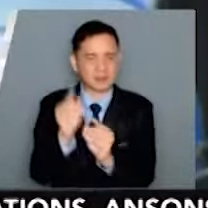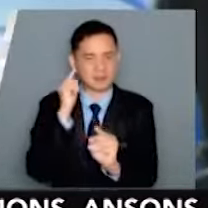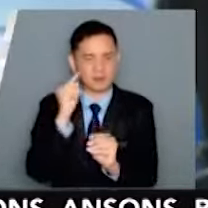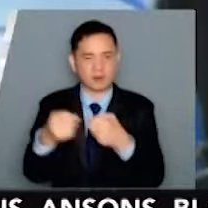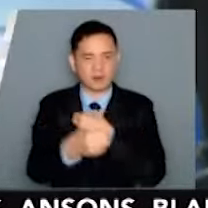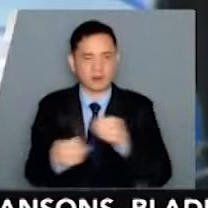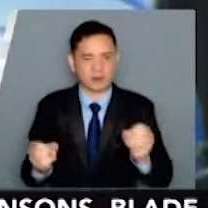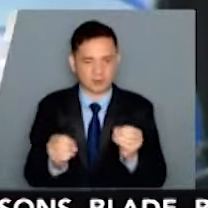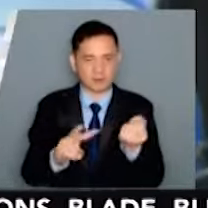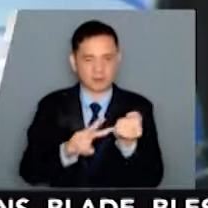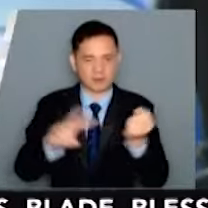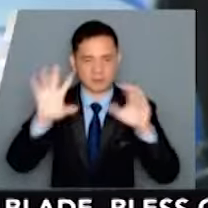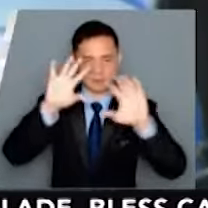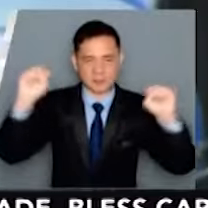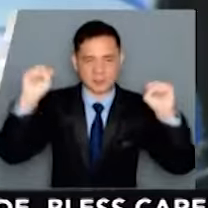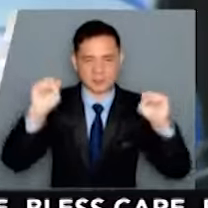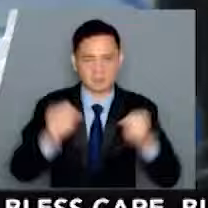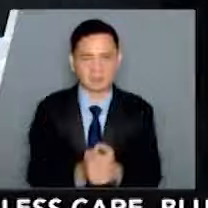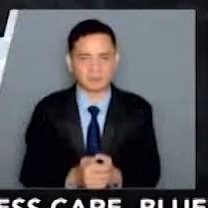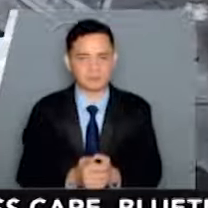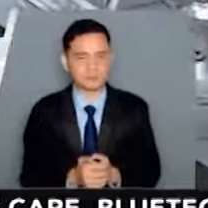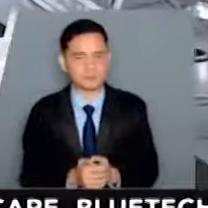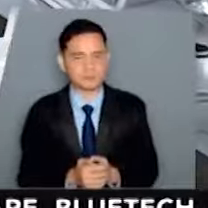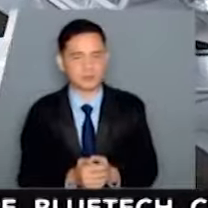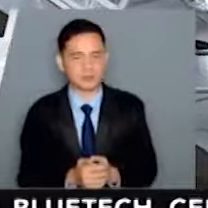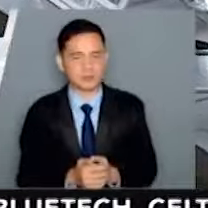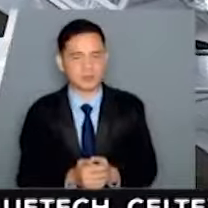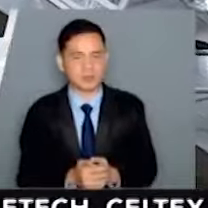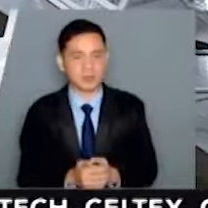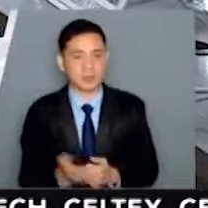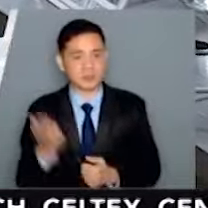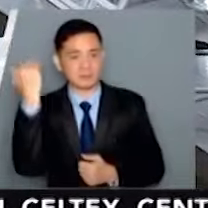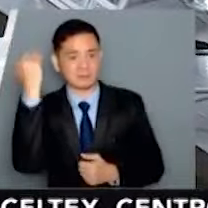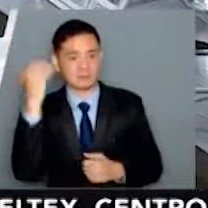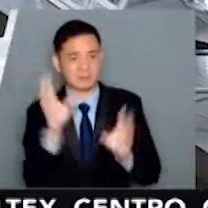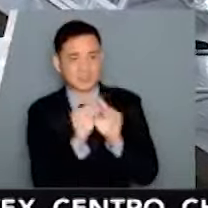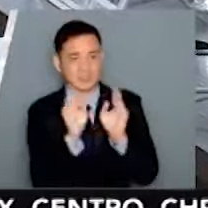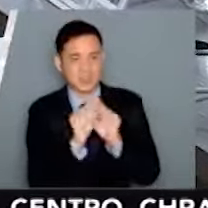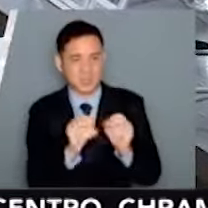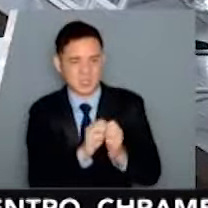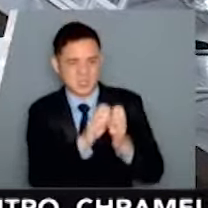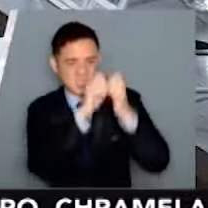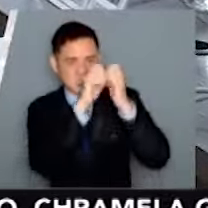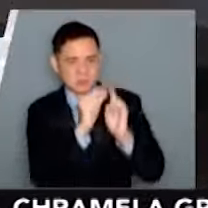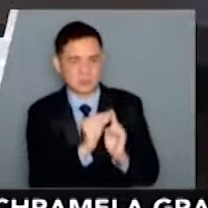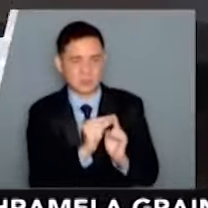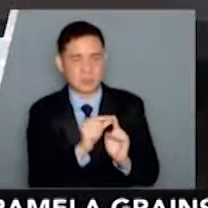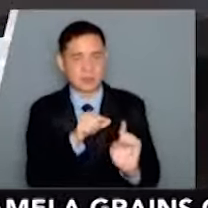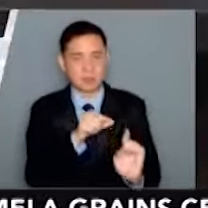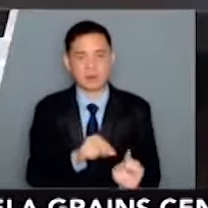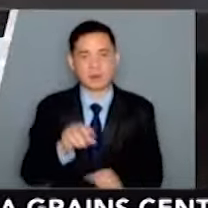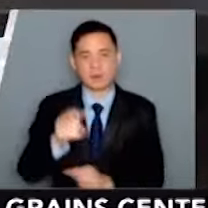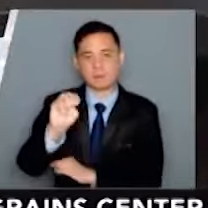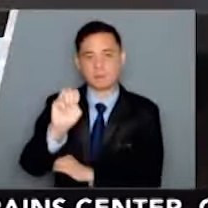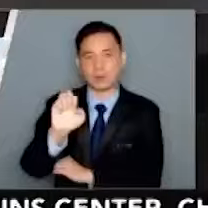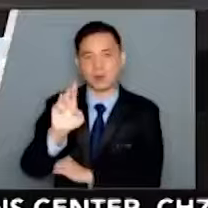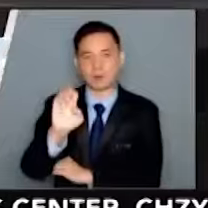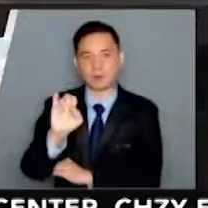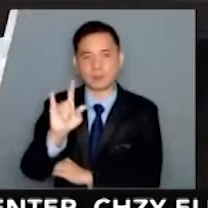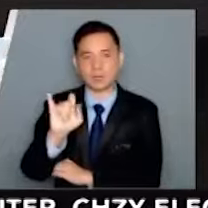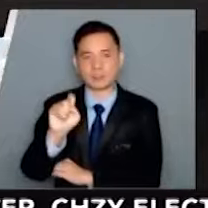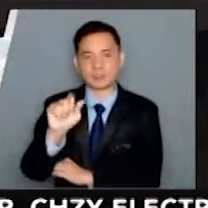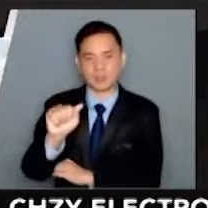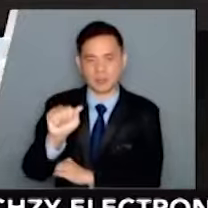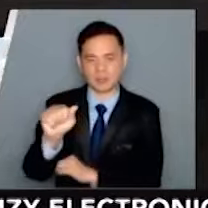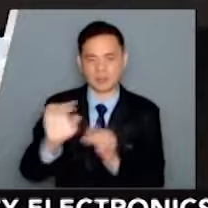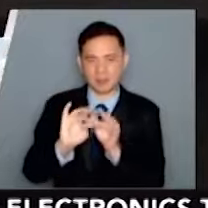noong huling pagdinig, mataas ang tensyon sa Kamara. Tanong ni Saguip Party List Representative Rodante Marculeta, isasantabi na ba ang tradisyong